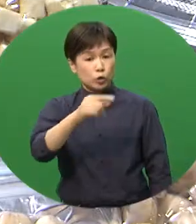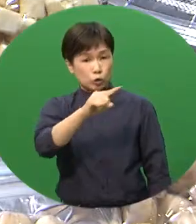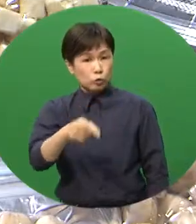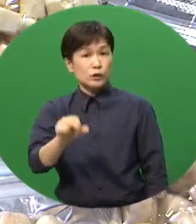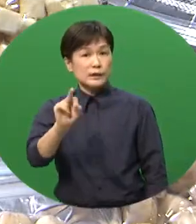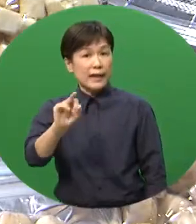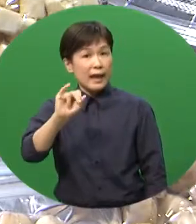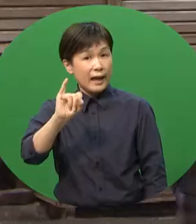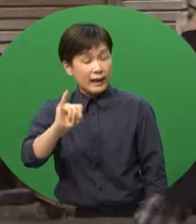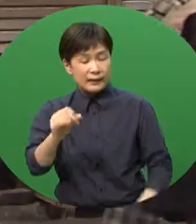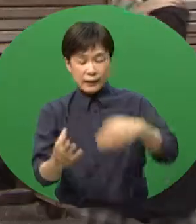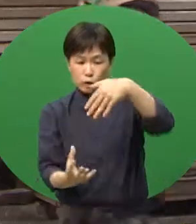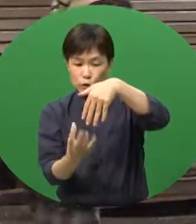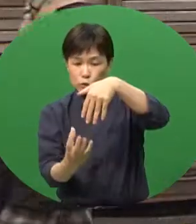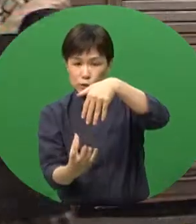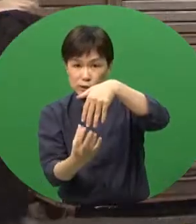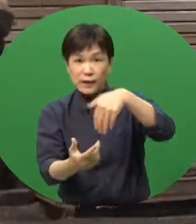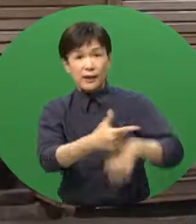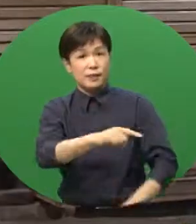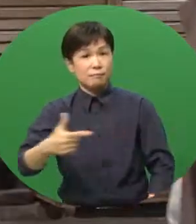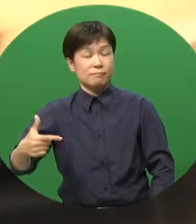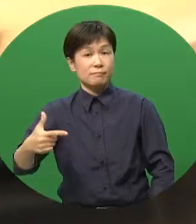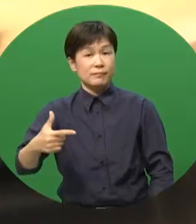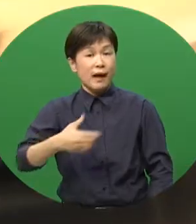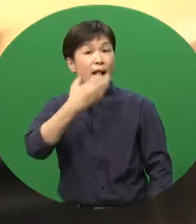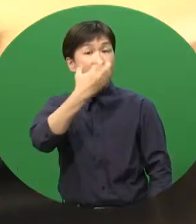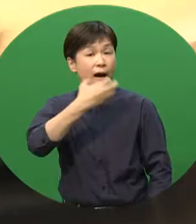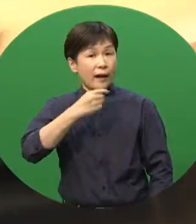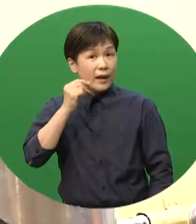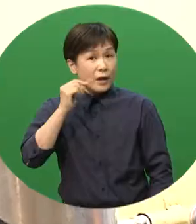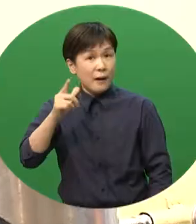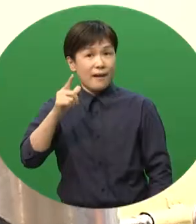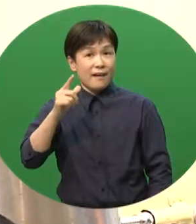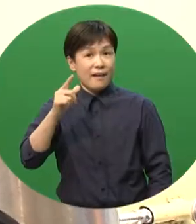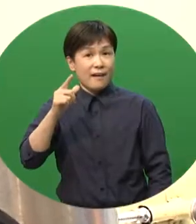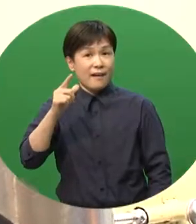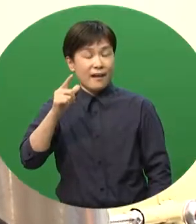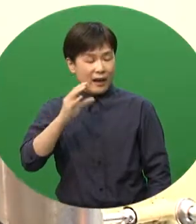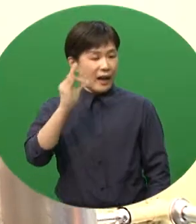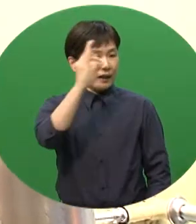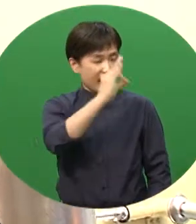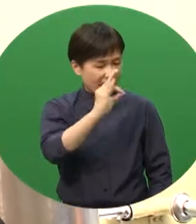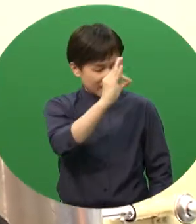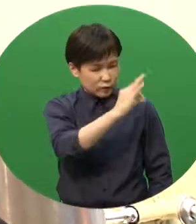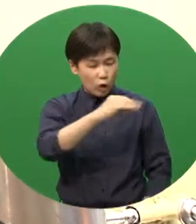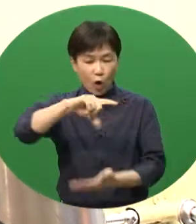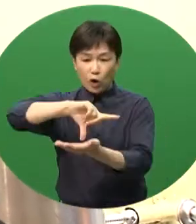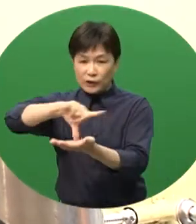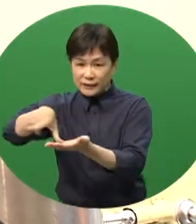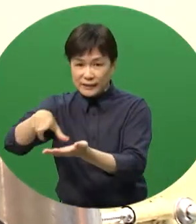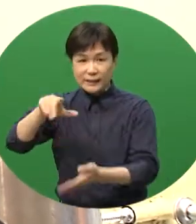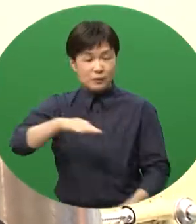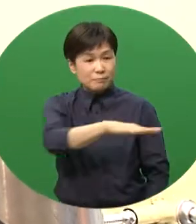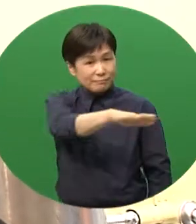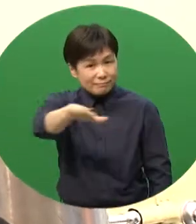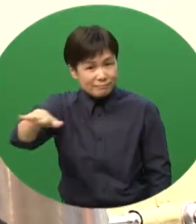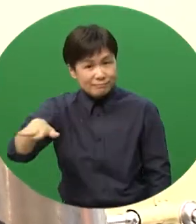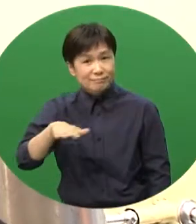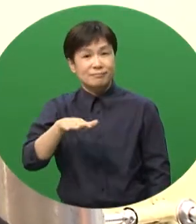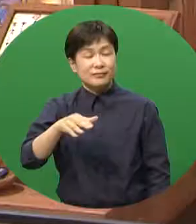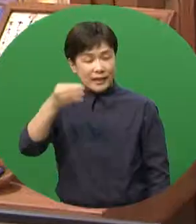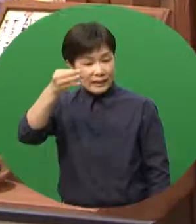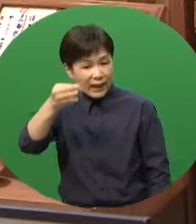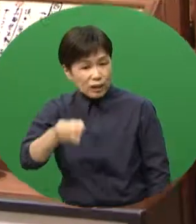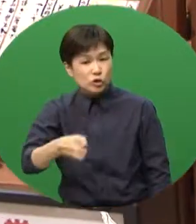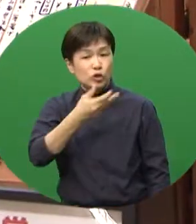の専門店、カレーパンの専門店もオープンしました。 観光の方とかはもちろん、その地場の人たちに